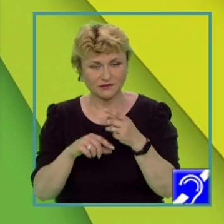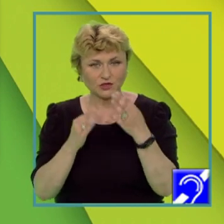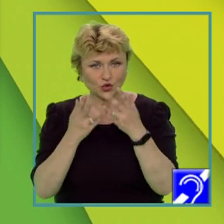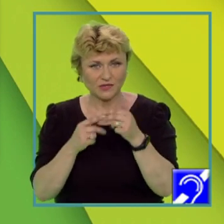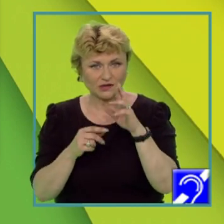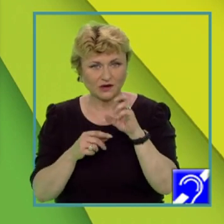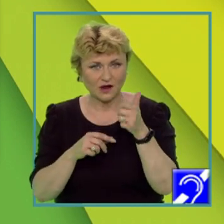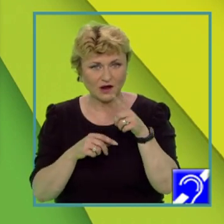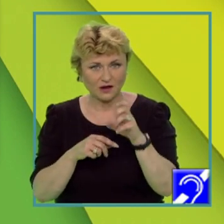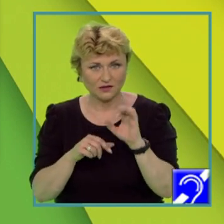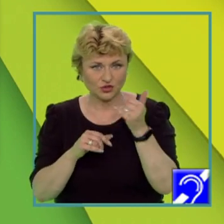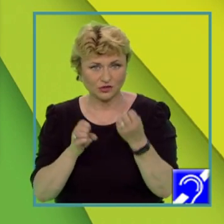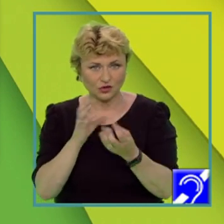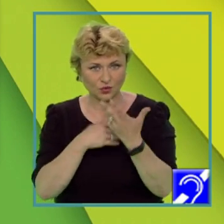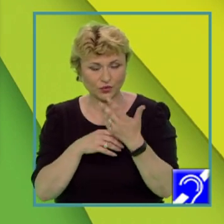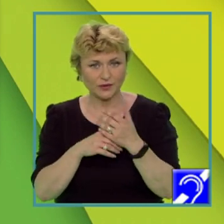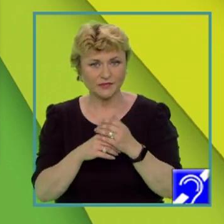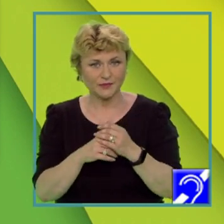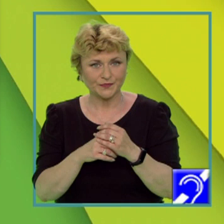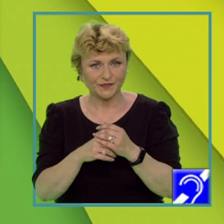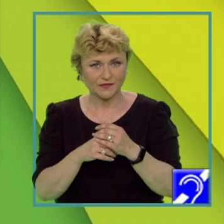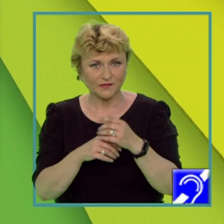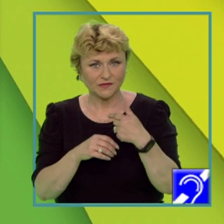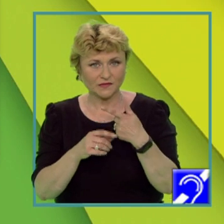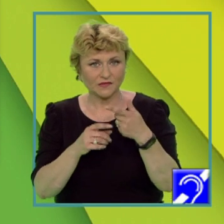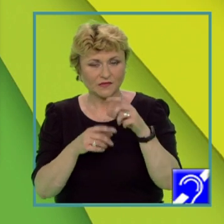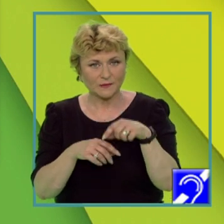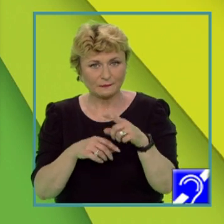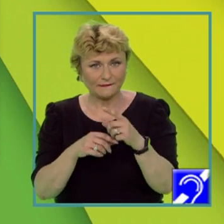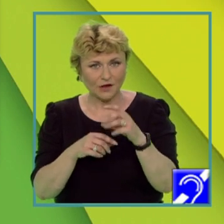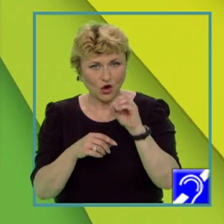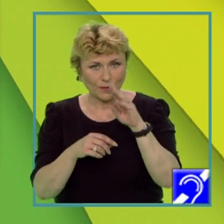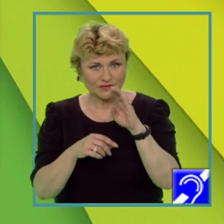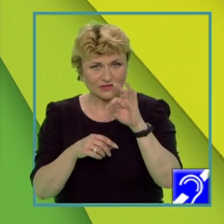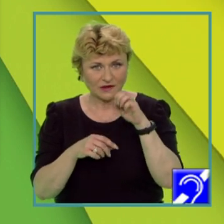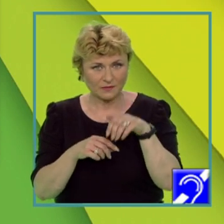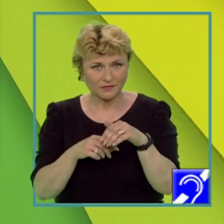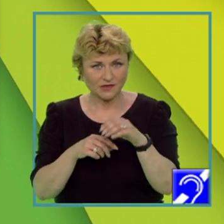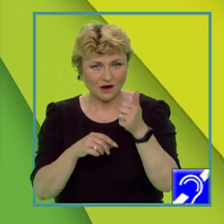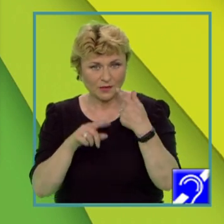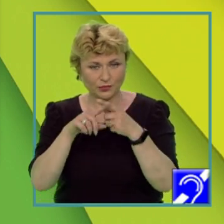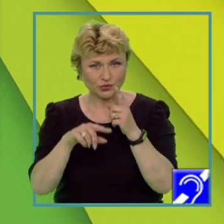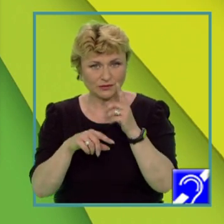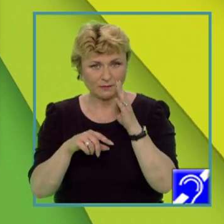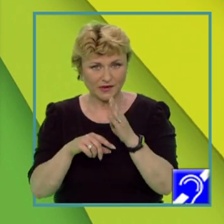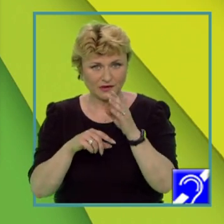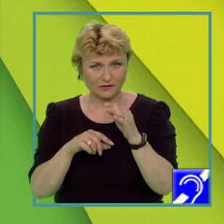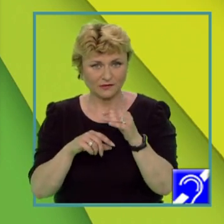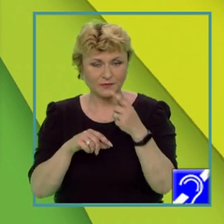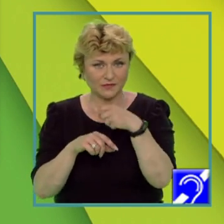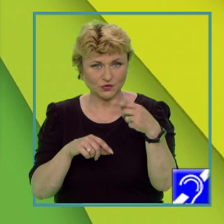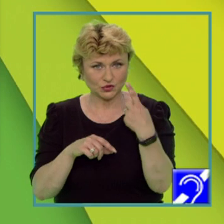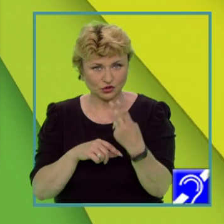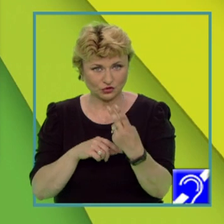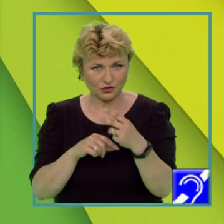și înlocuim pezet cu a plus b y e obținem a plus b i m i nu S2